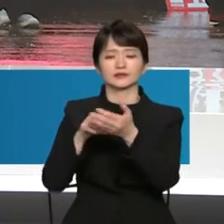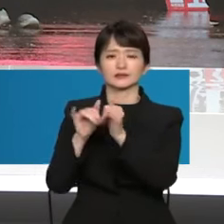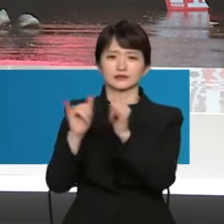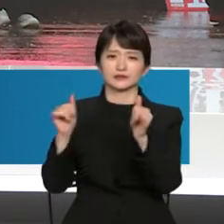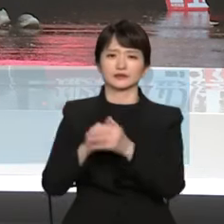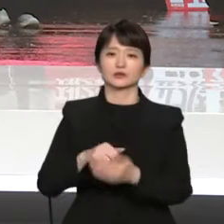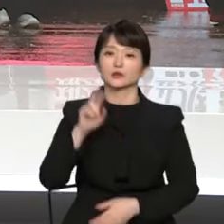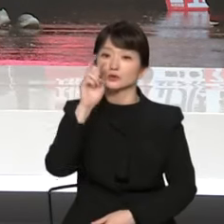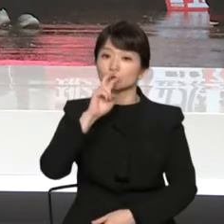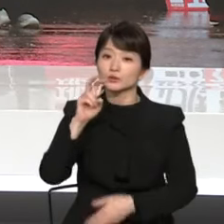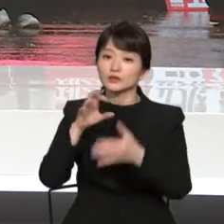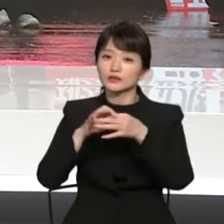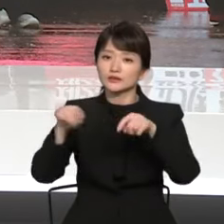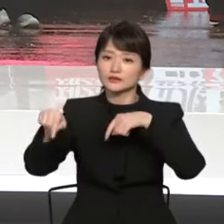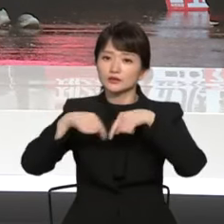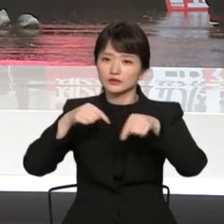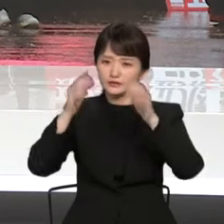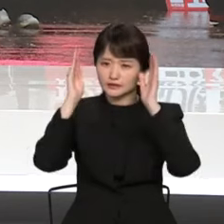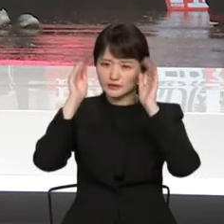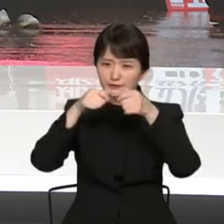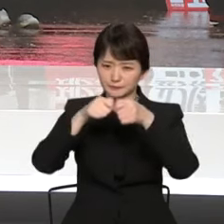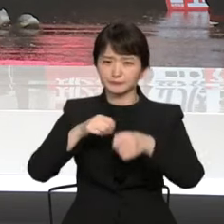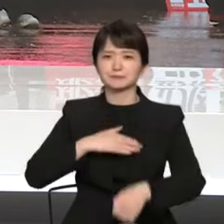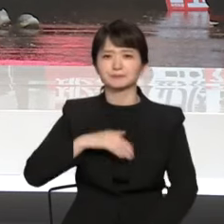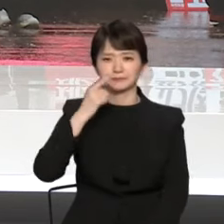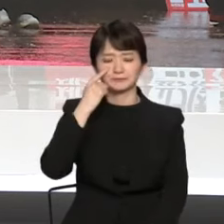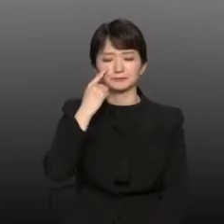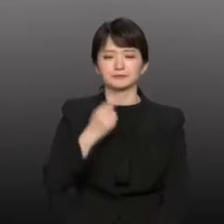기자가 로고송에 담긴 정치학을 짚어봤습니다.